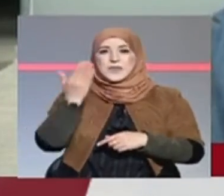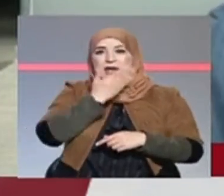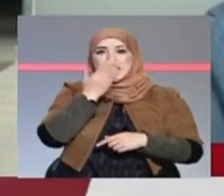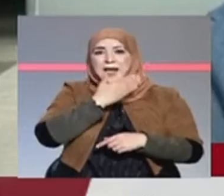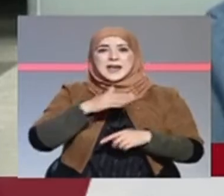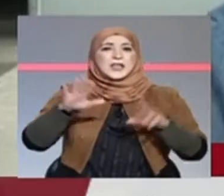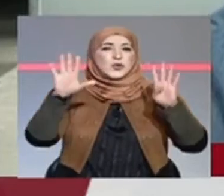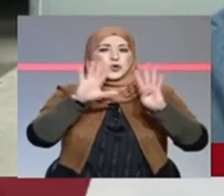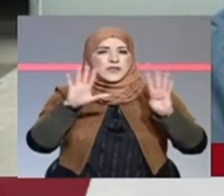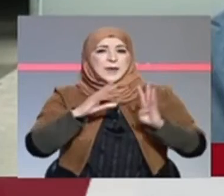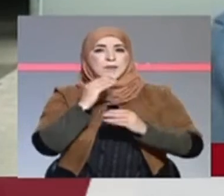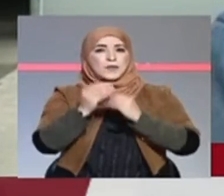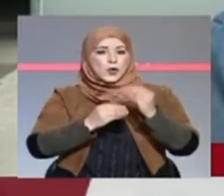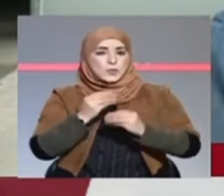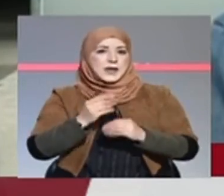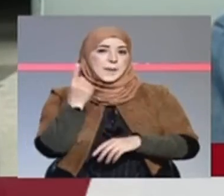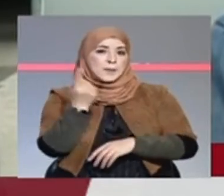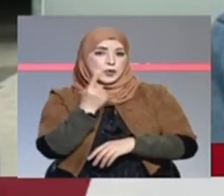تدخل